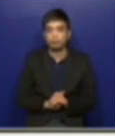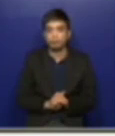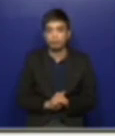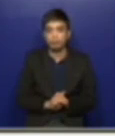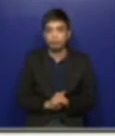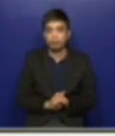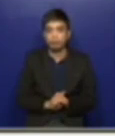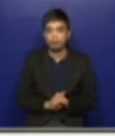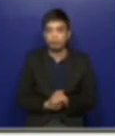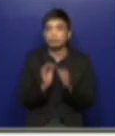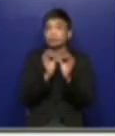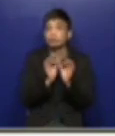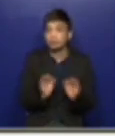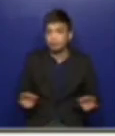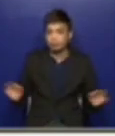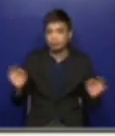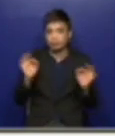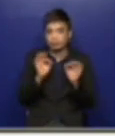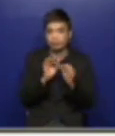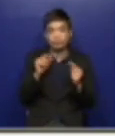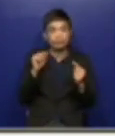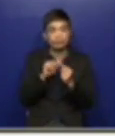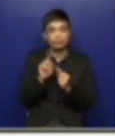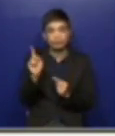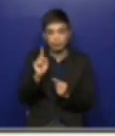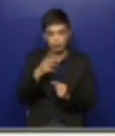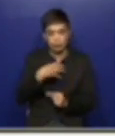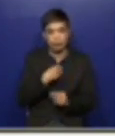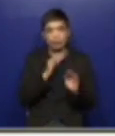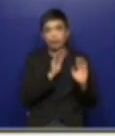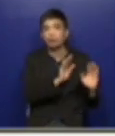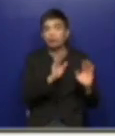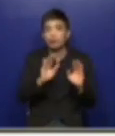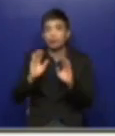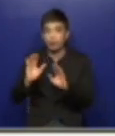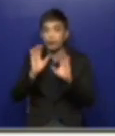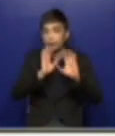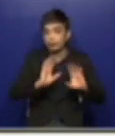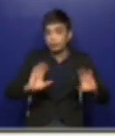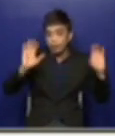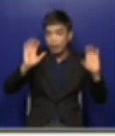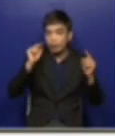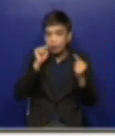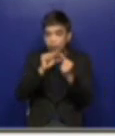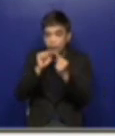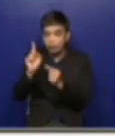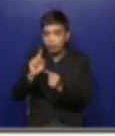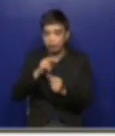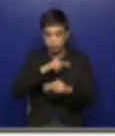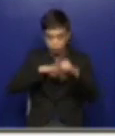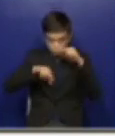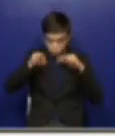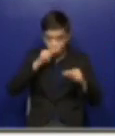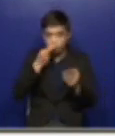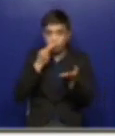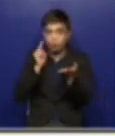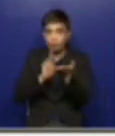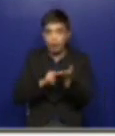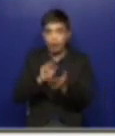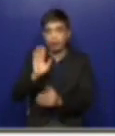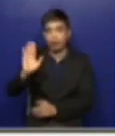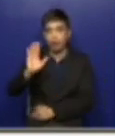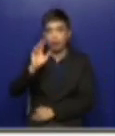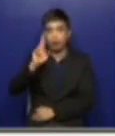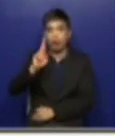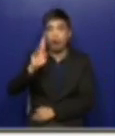านประธานสิ่งที่อยากจะฝากรัฐบาลและส่วนราชการไว้ก็คือ ผมได้ตรวจสอบจดหมายเหตุที่ในหลวงรัชกาล